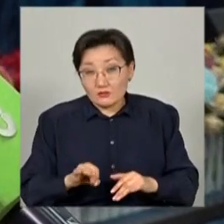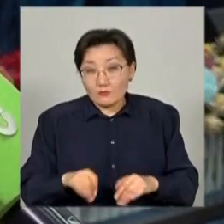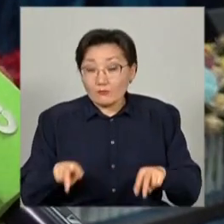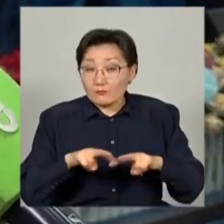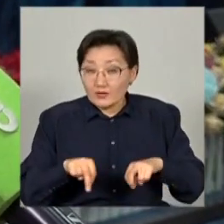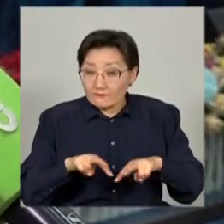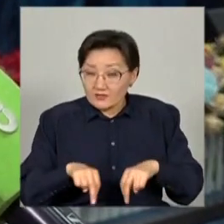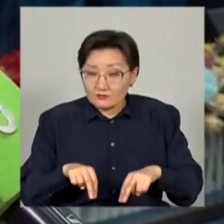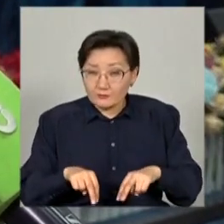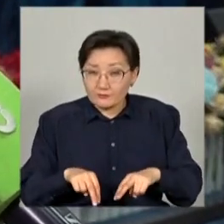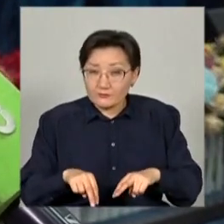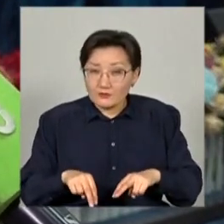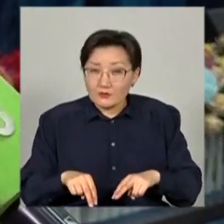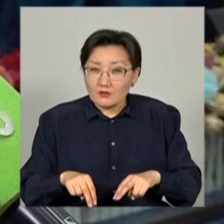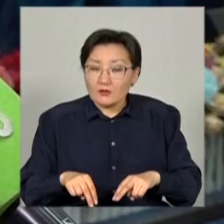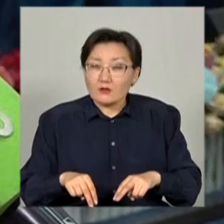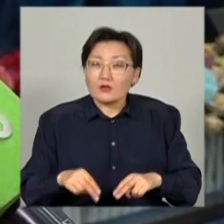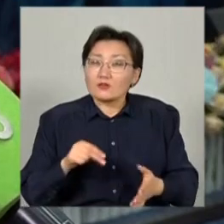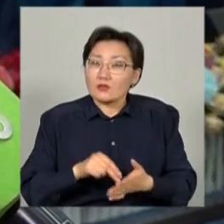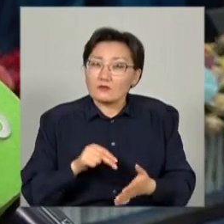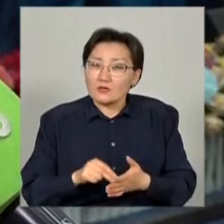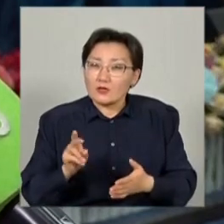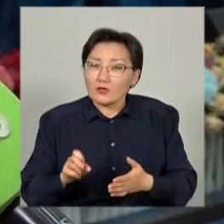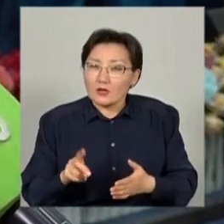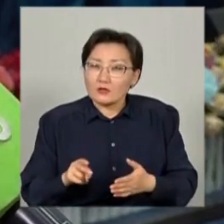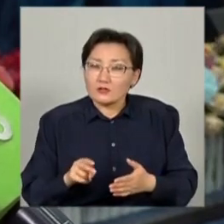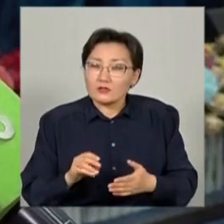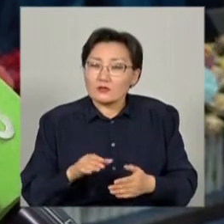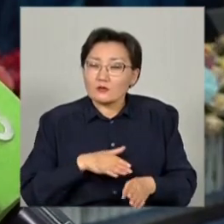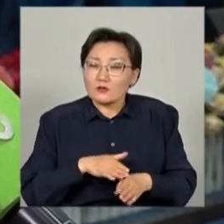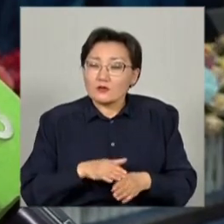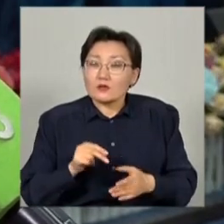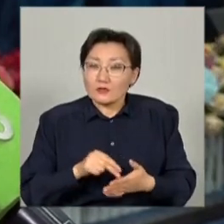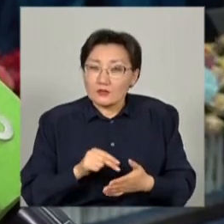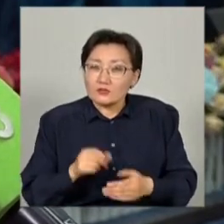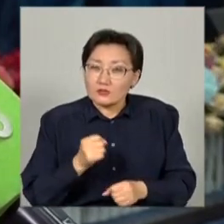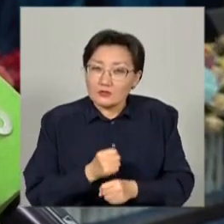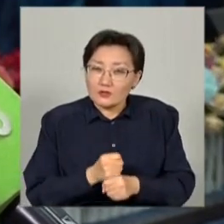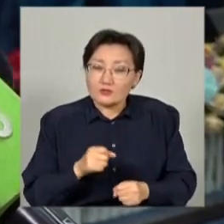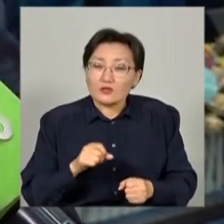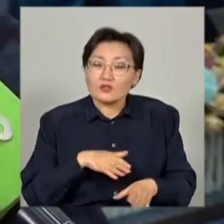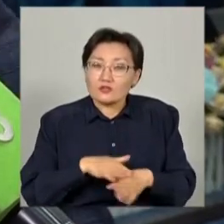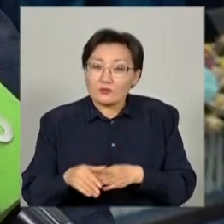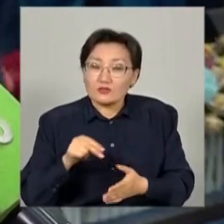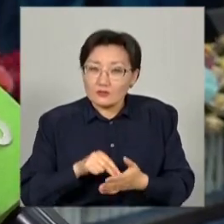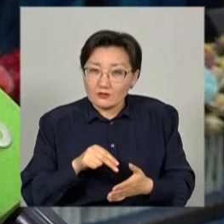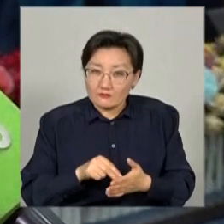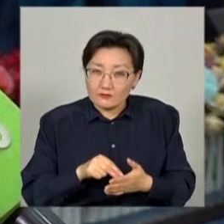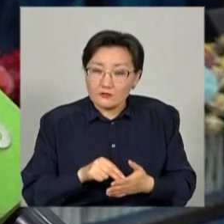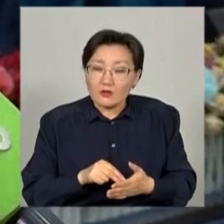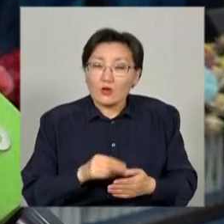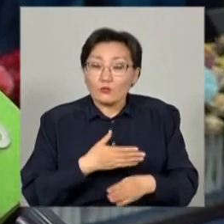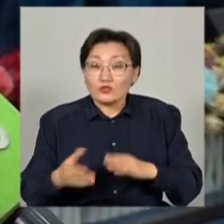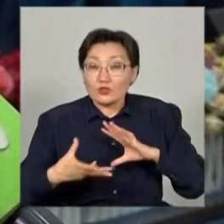проверим вообще формирование их тарифа, исполнение тарифной сметы. И после, по